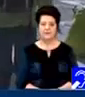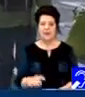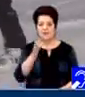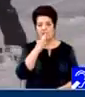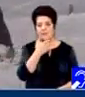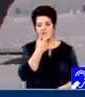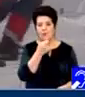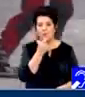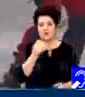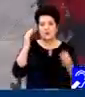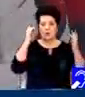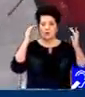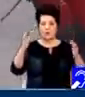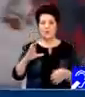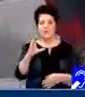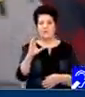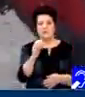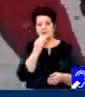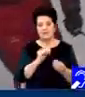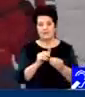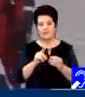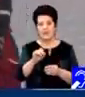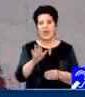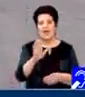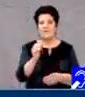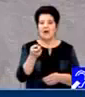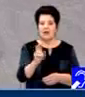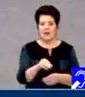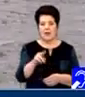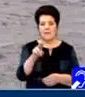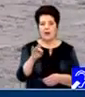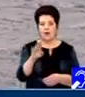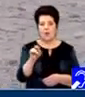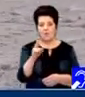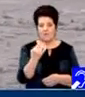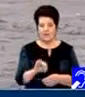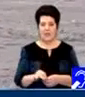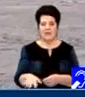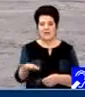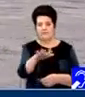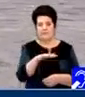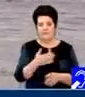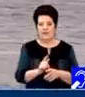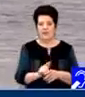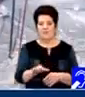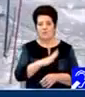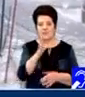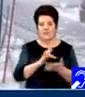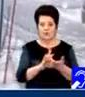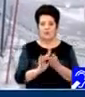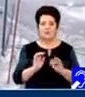Vreme frumoasă cu cer senin în stațiunile montane de pe Valea Prahovei. Cel mai înalt domeniu schiabil din țară, cota 2000, a fost luat cu asalt de